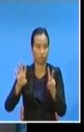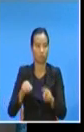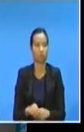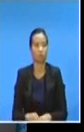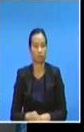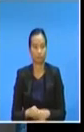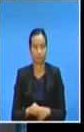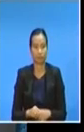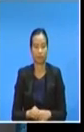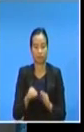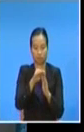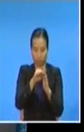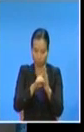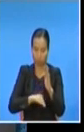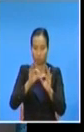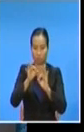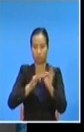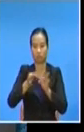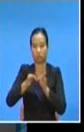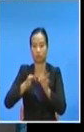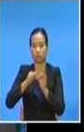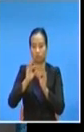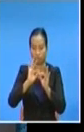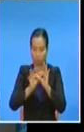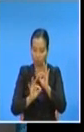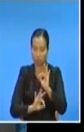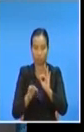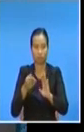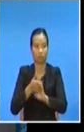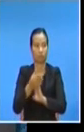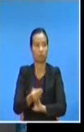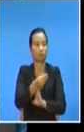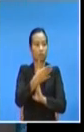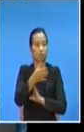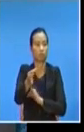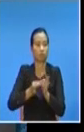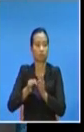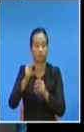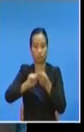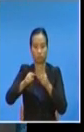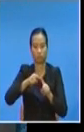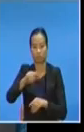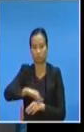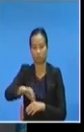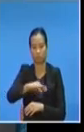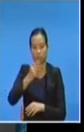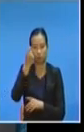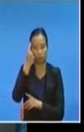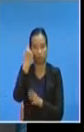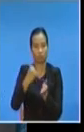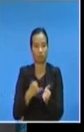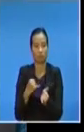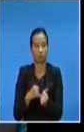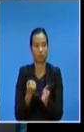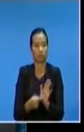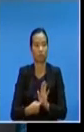องรายละเอียดที่เขียนเป็นหลักการนั้นเนี่ยมาเป็น PowerPoint อธิบายให้กับเพื่อนสมาชิกได้เข้าใจง่ายๆผมจึงขออนุญาตย